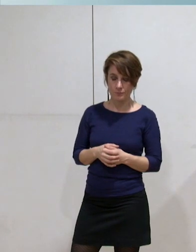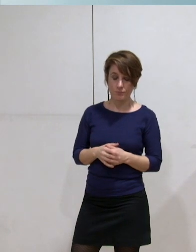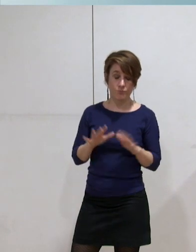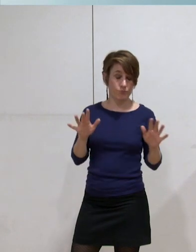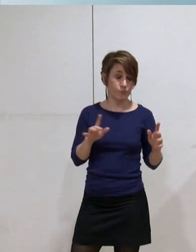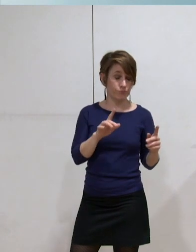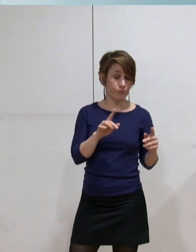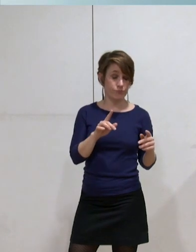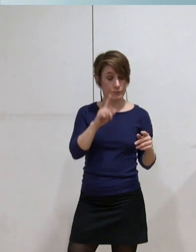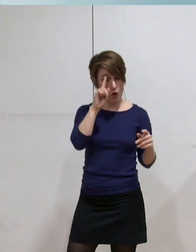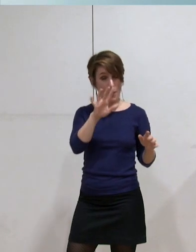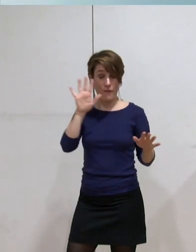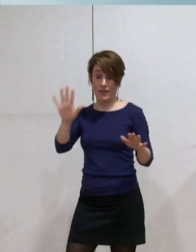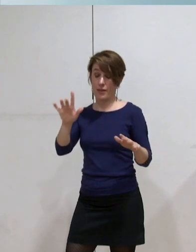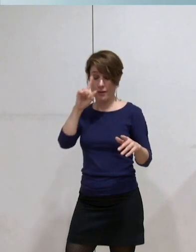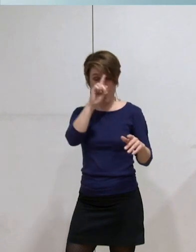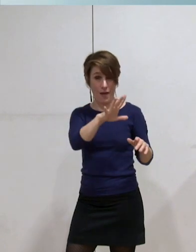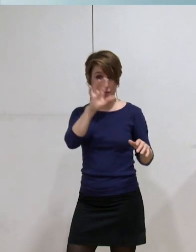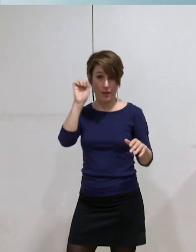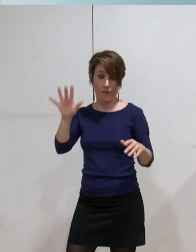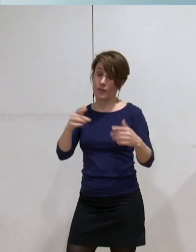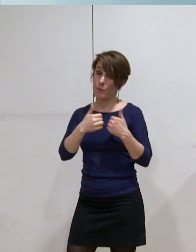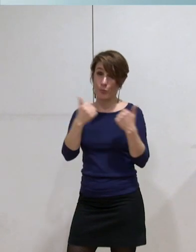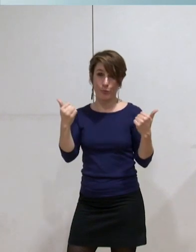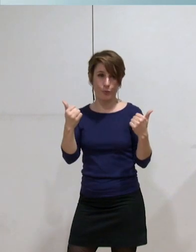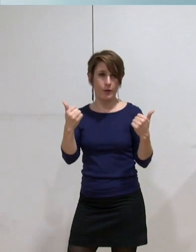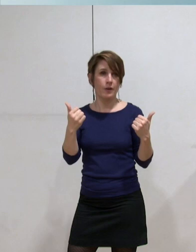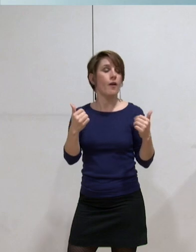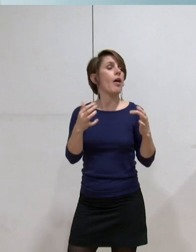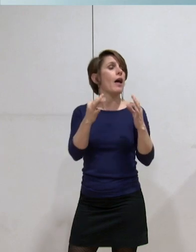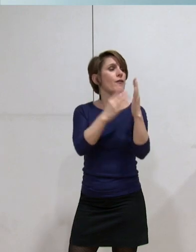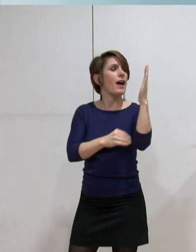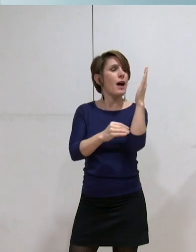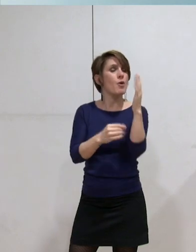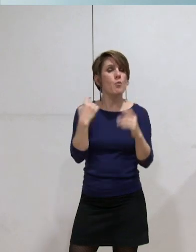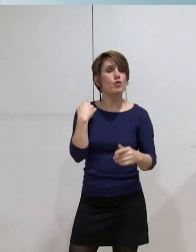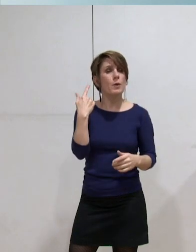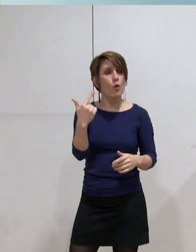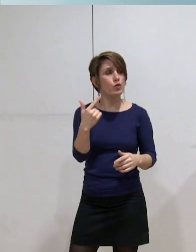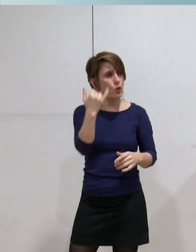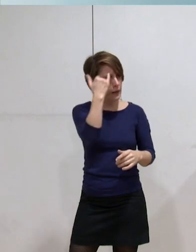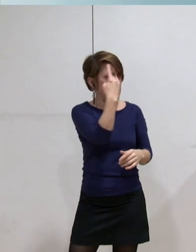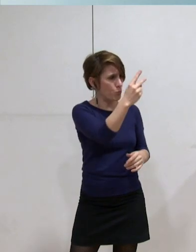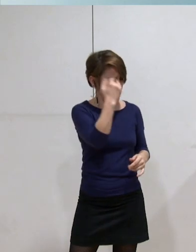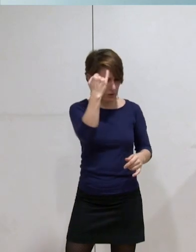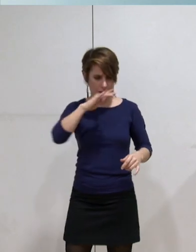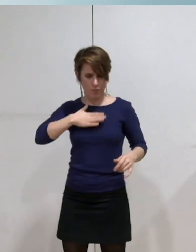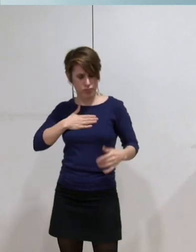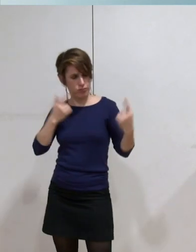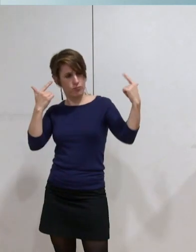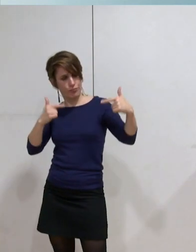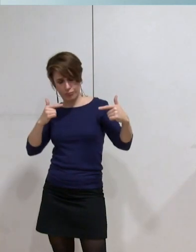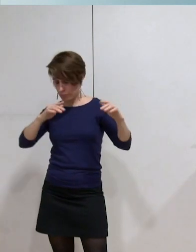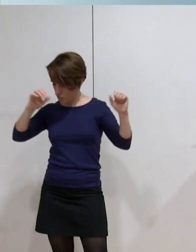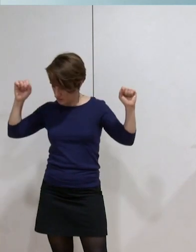et sur l'amendement numéro 2 vous avez votre point de vue nous avons le nôtre ils sont différent très